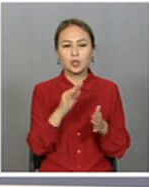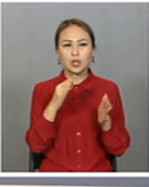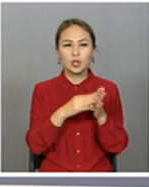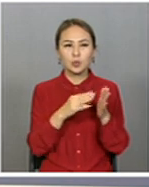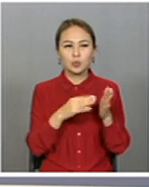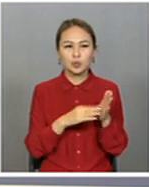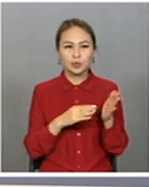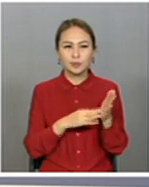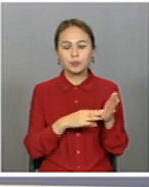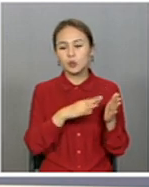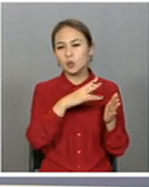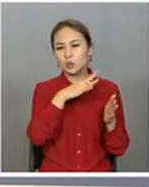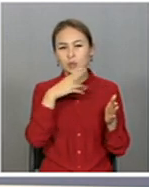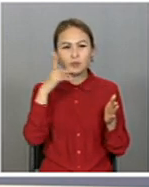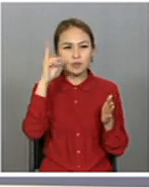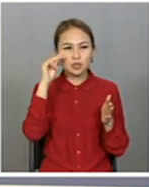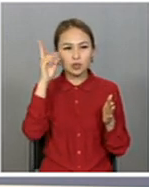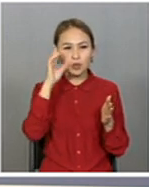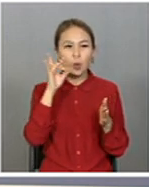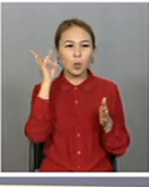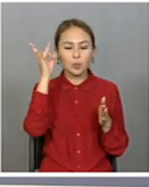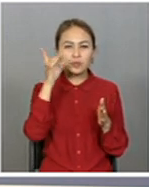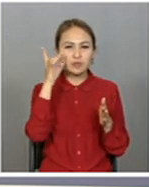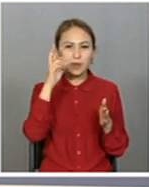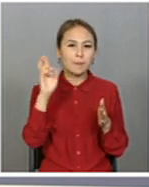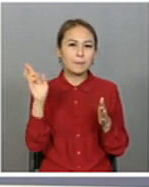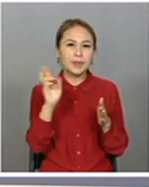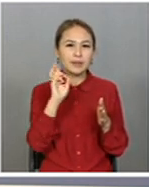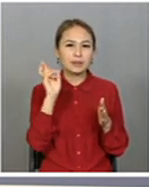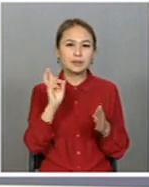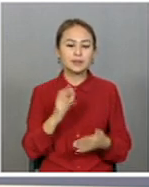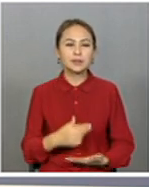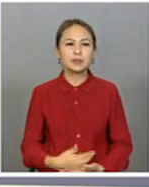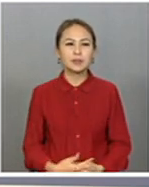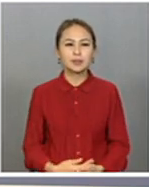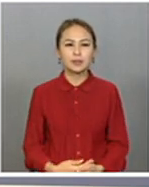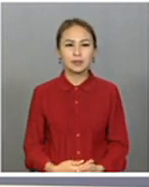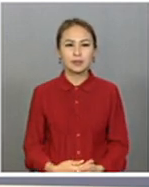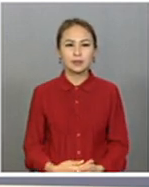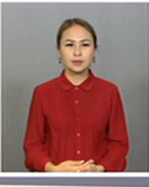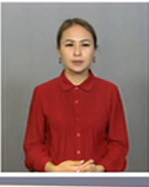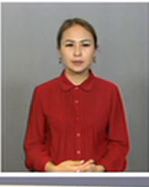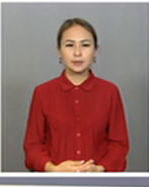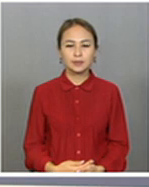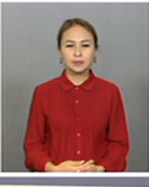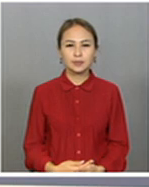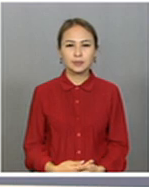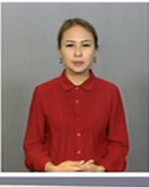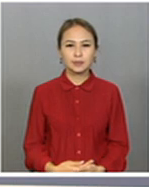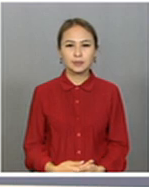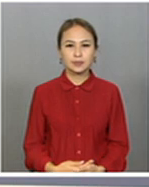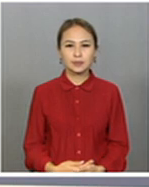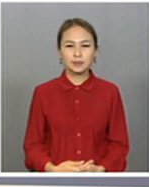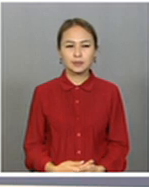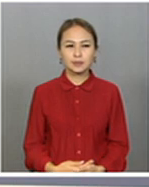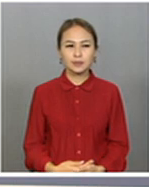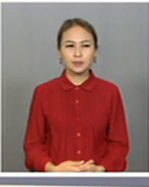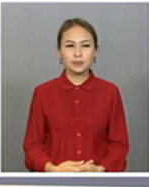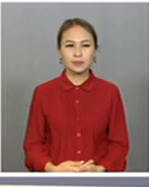колючий. Множественное число – розовые, белые. Молодцы! Вы отлично справились с заданием.